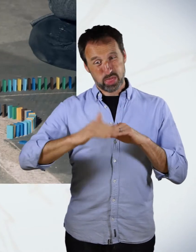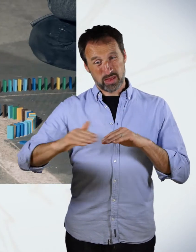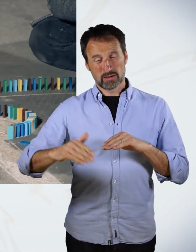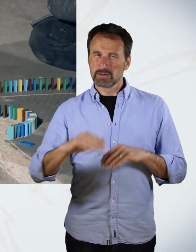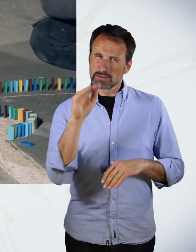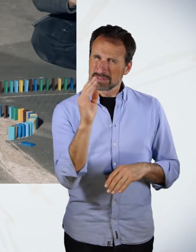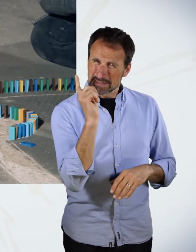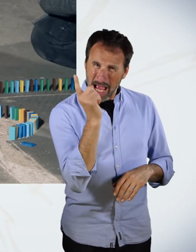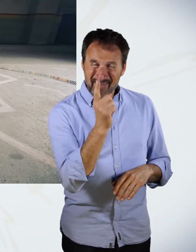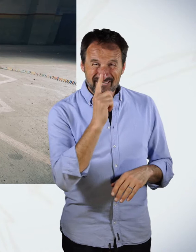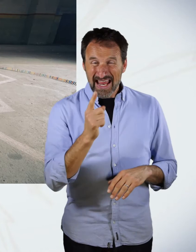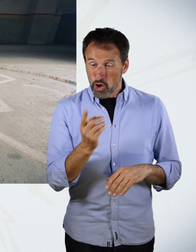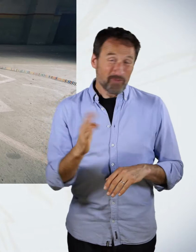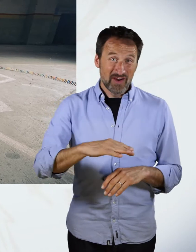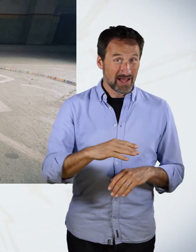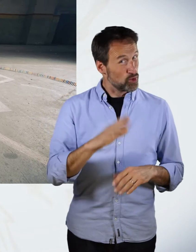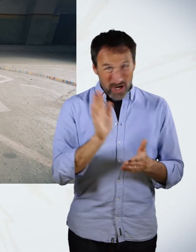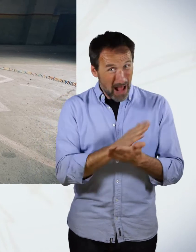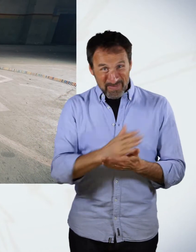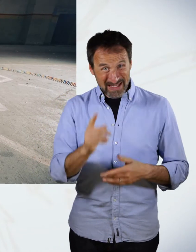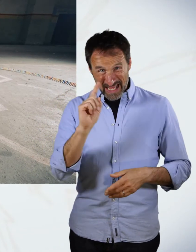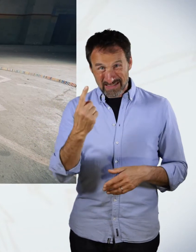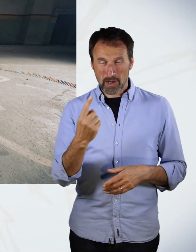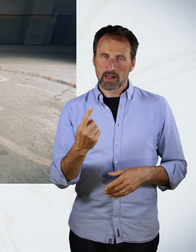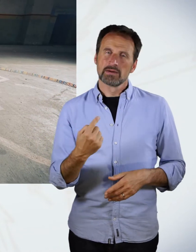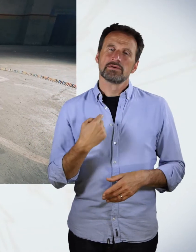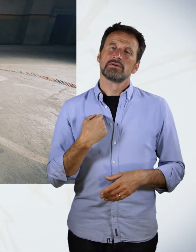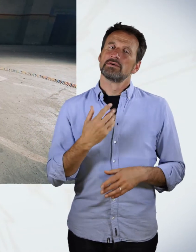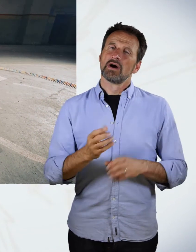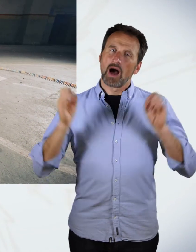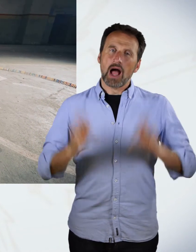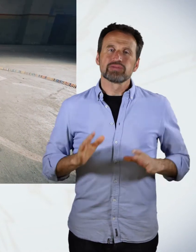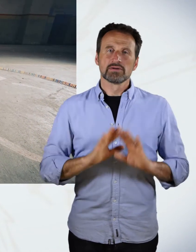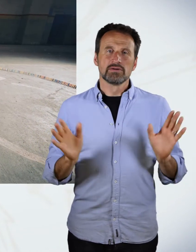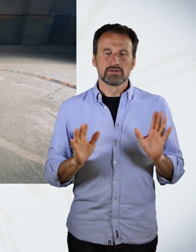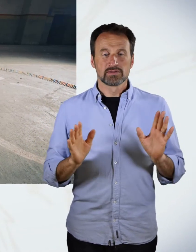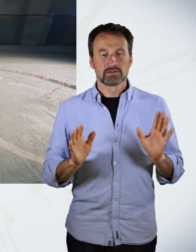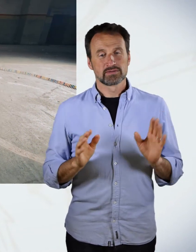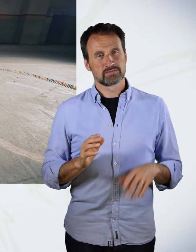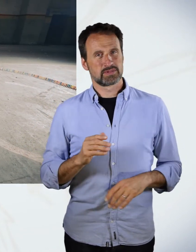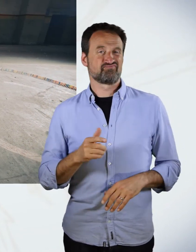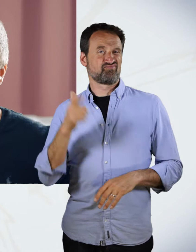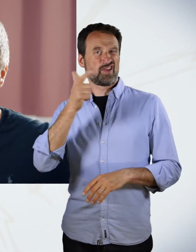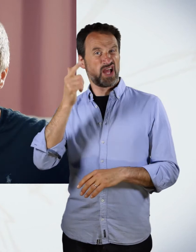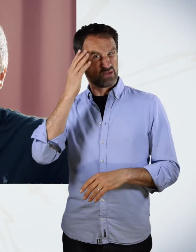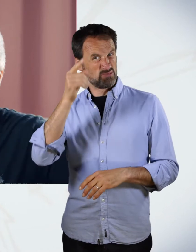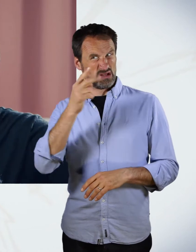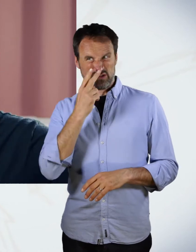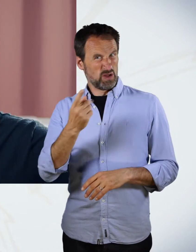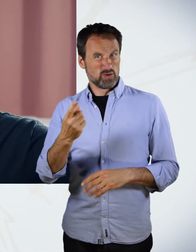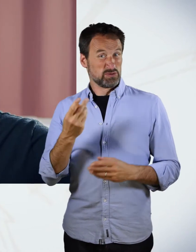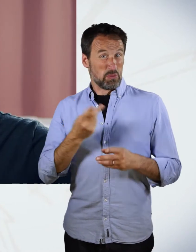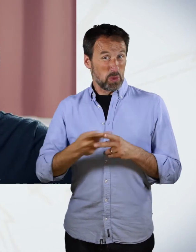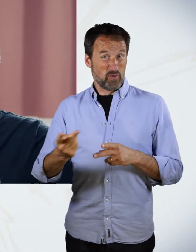Ich sag's euch eins, wenn das einmal umfällt und nicht beim ersten Mal klappt, bin ich raus. Ne? Dann habe ich absolut keinen Bock mehr. Unser Kameramann, der ist wohl Profi, was Dominospiele